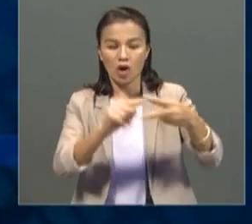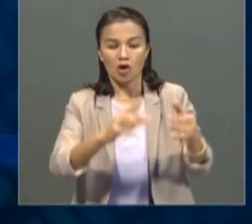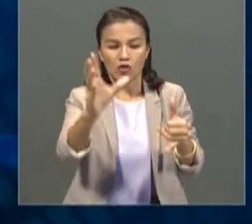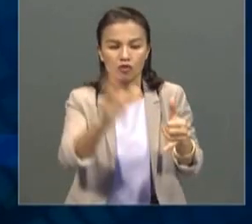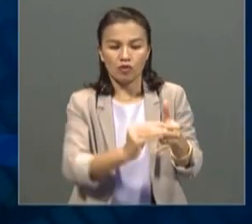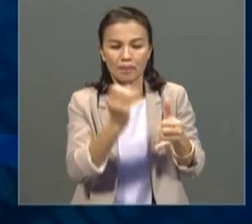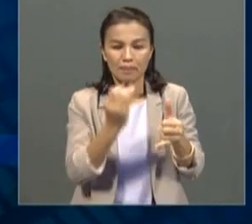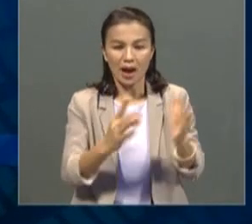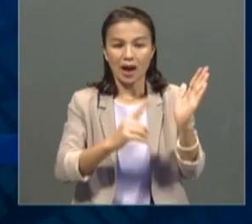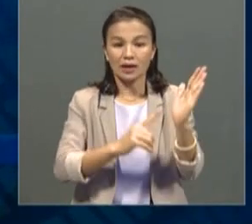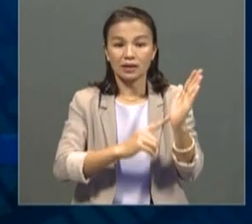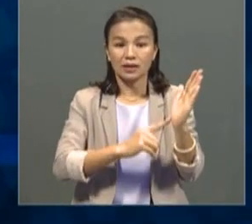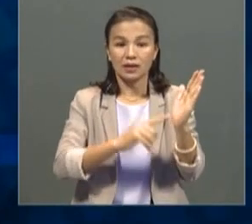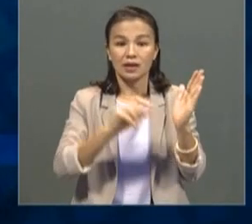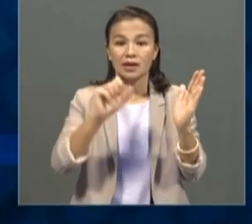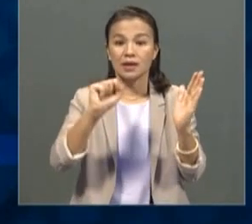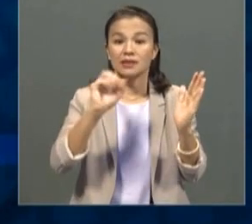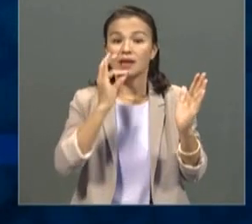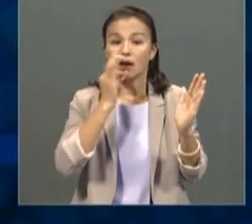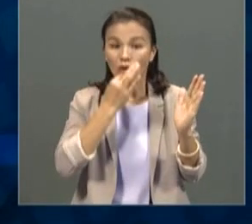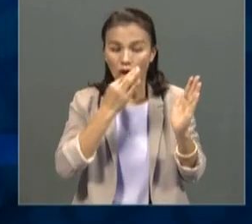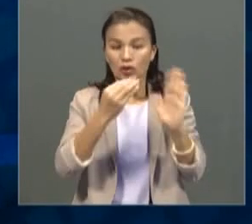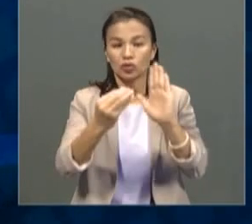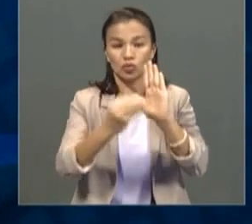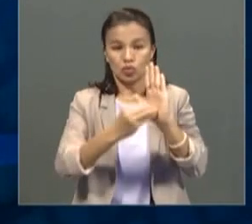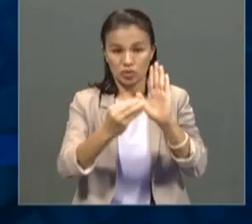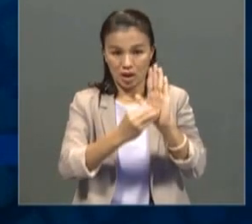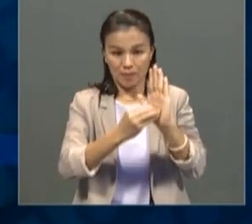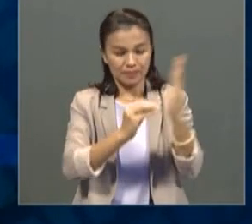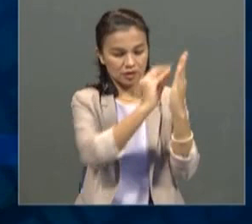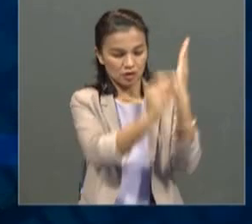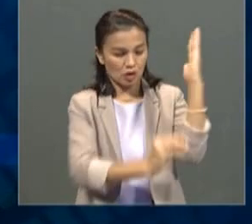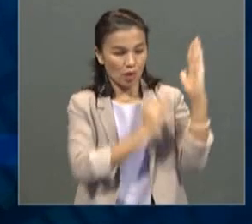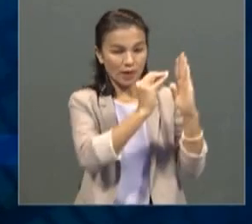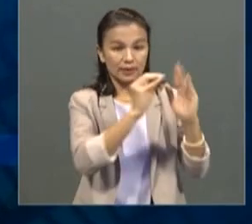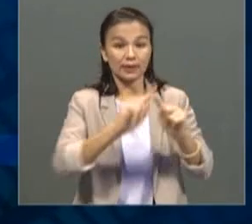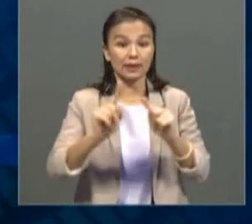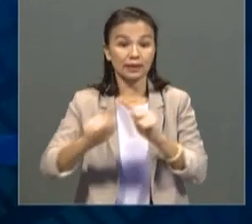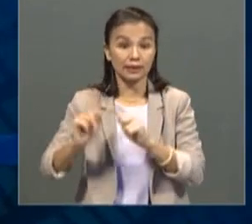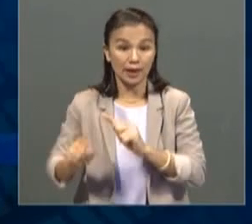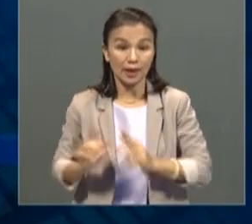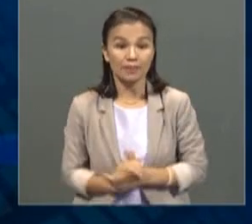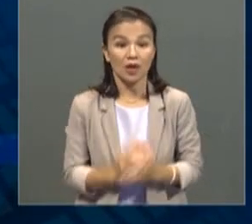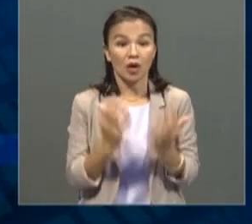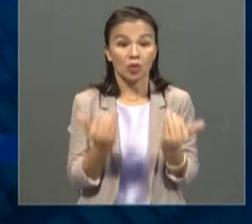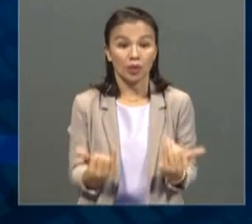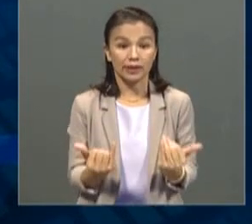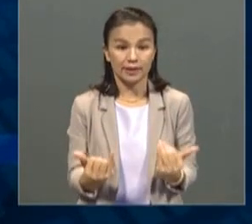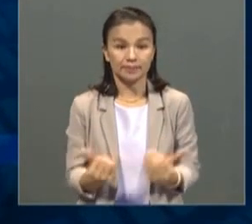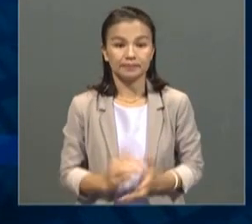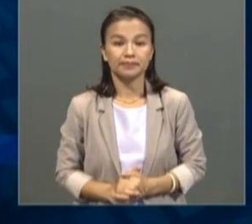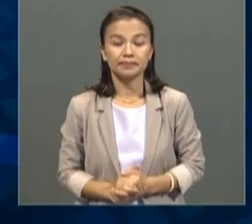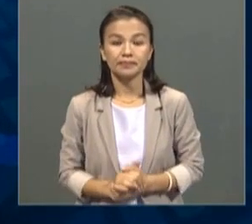က်တဲ့အရာတွေဘလောက်ဘလို့ခွဲထားတယ်ဆိုတော့3ခုအုပ်စုကိုကြည့်မယ်နော်စမူစာခွန်ရဲ့ဘန်ကောက်ရဲ့တခြားခရို